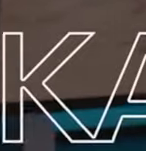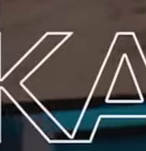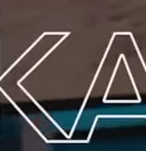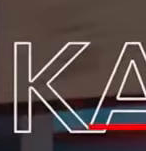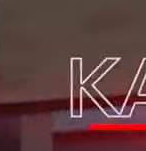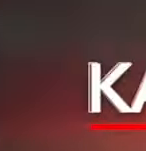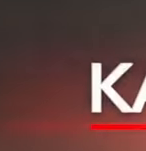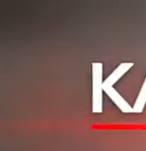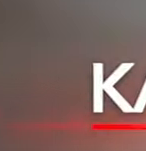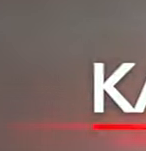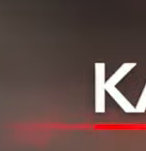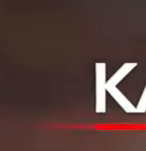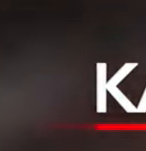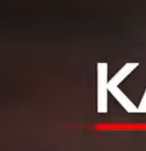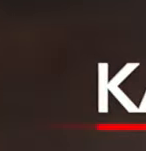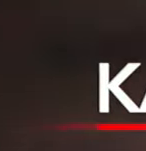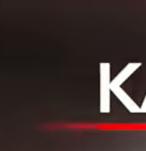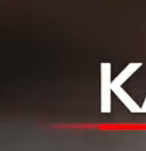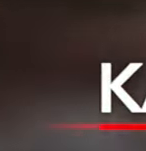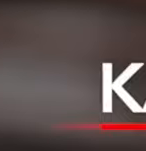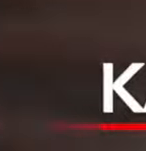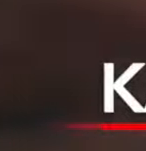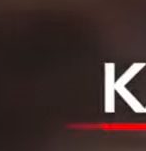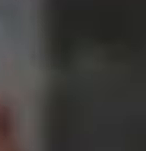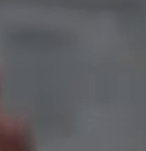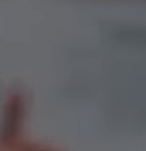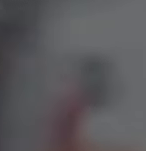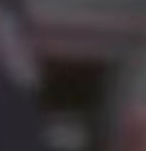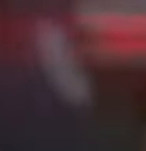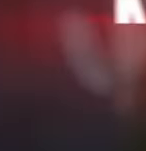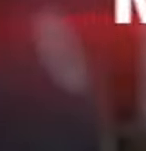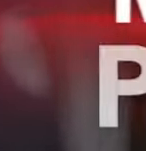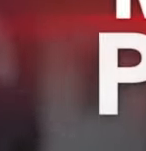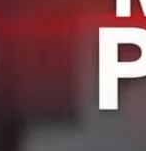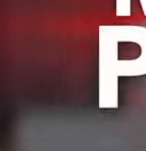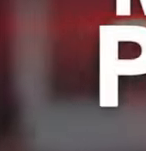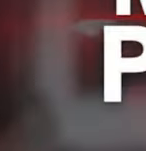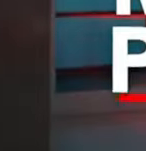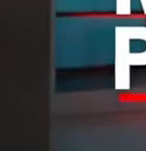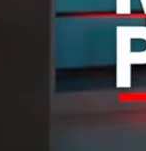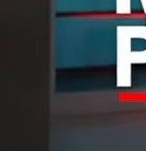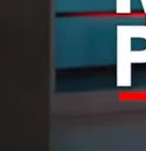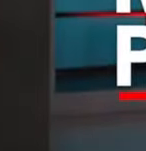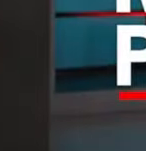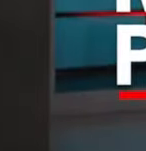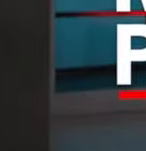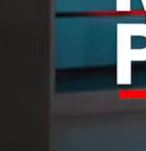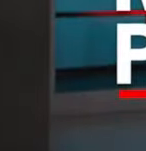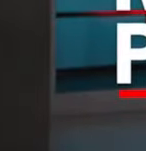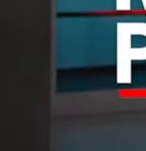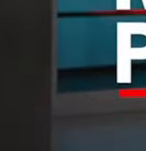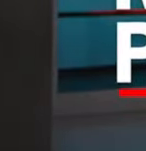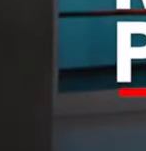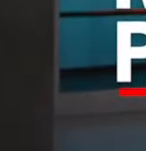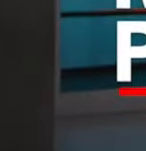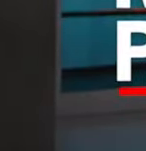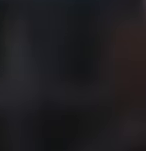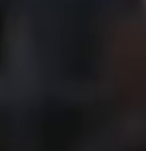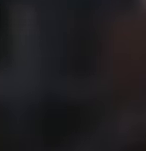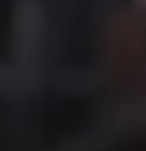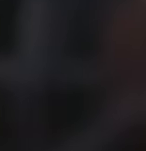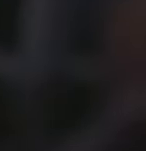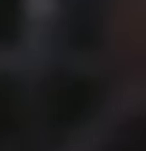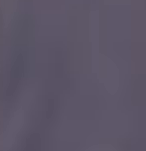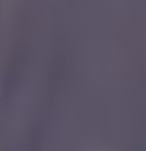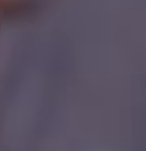Sa pamamagitan ng pagsusulat ng mga storya na may puso, storya na talagang sasalamin sa buhay ng mga kababayan natin.